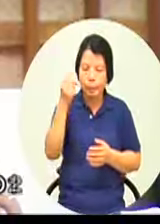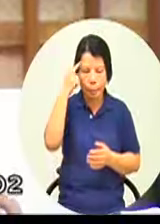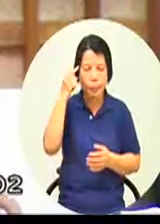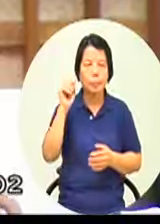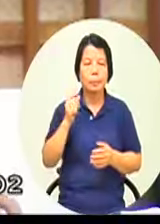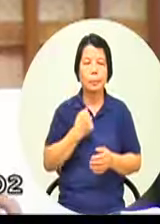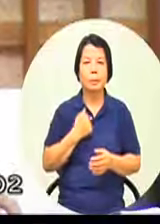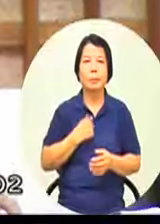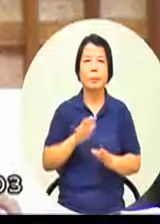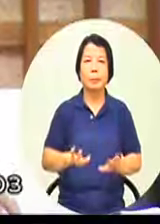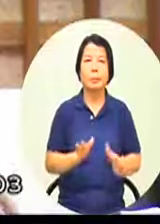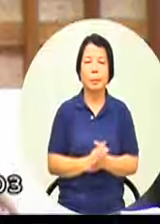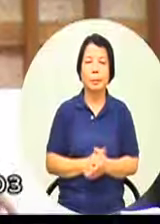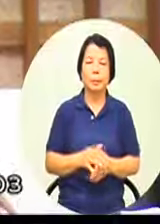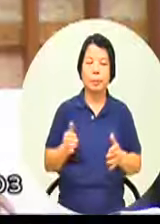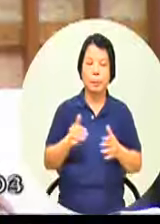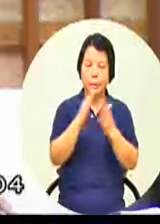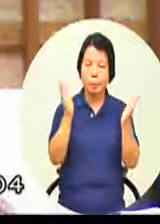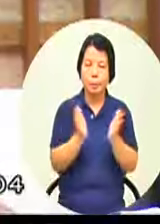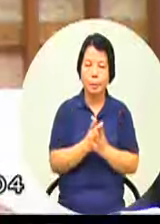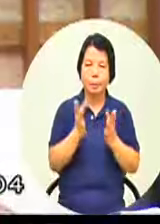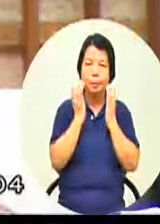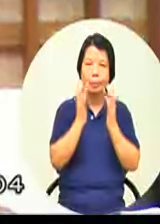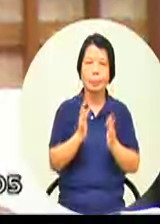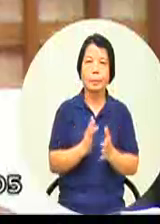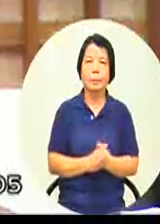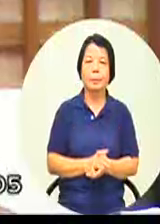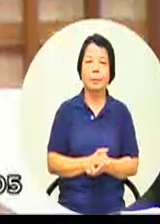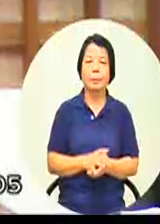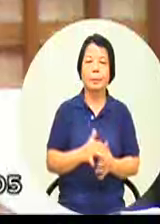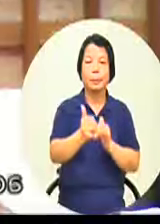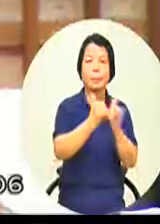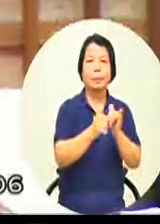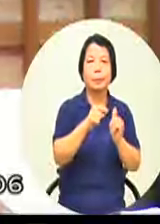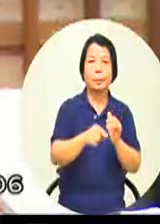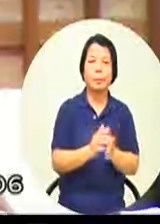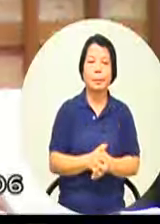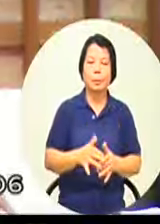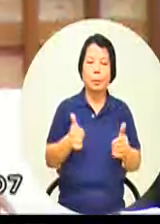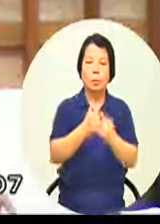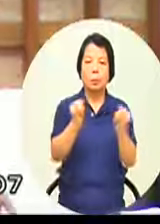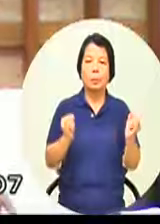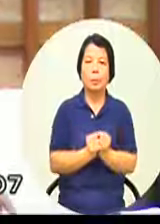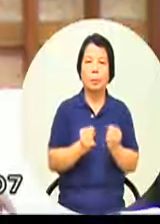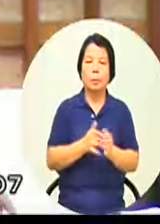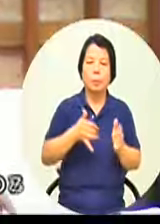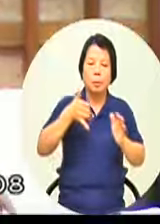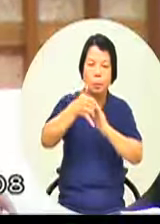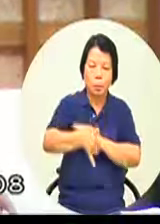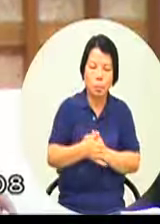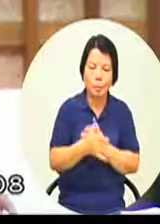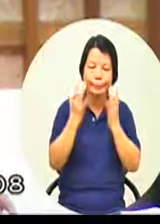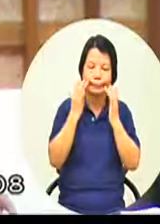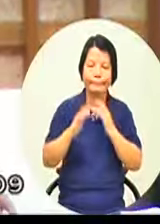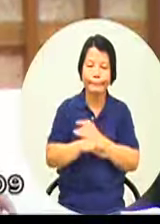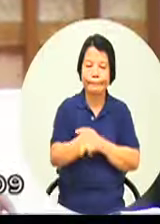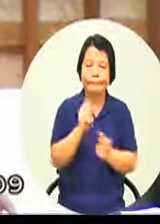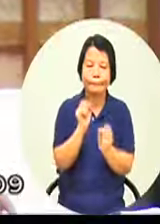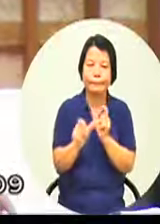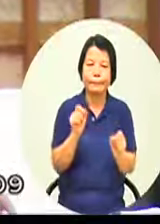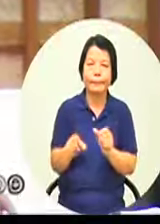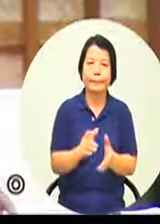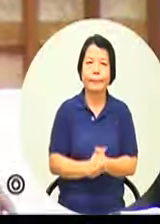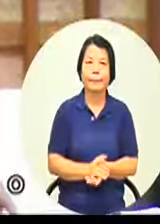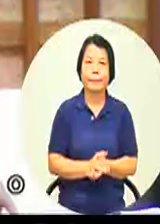到现在的整体的我们的市民，尤其我们妇女市民到市场去买菜所面对